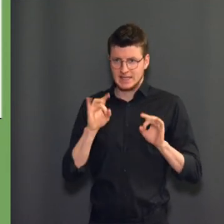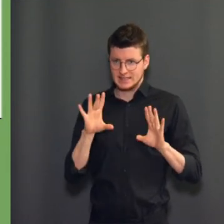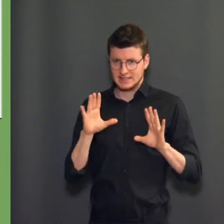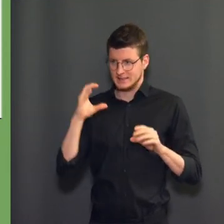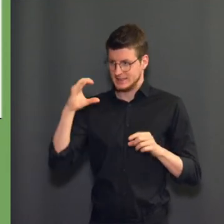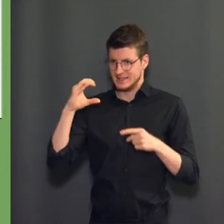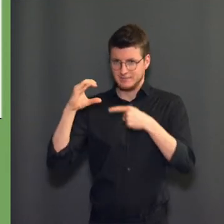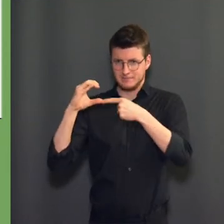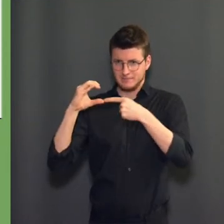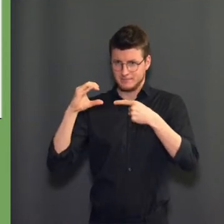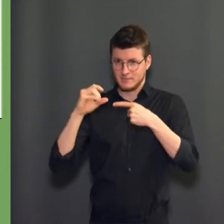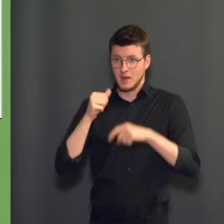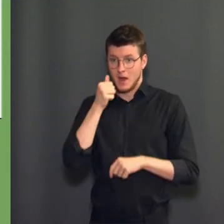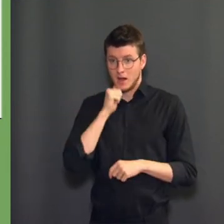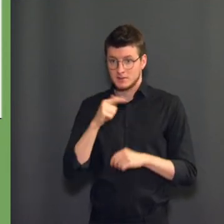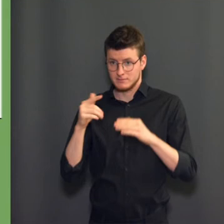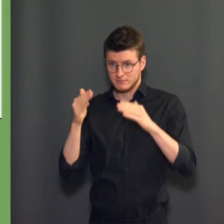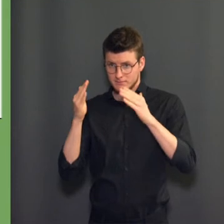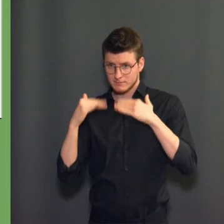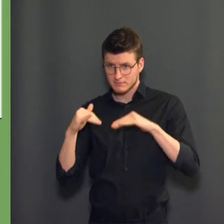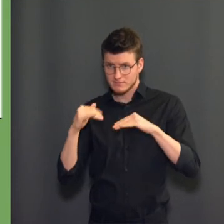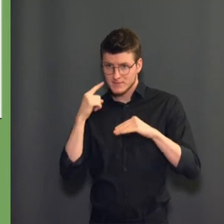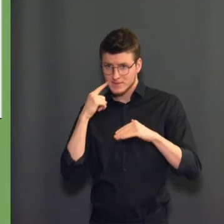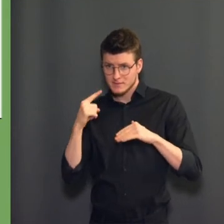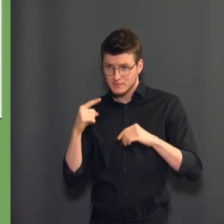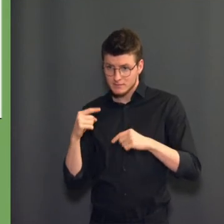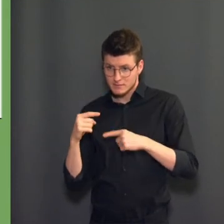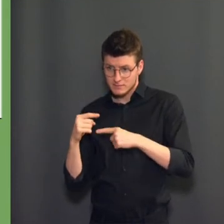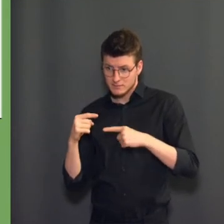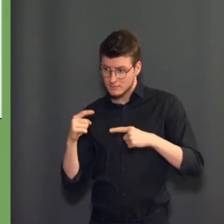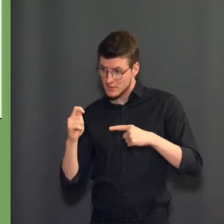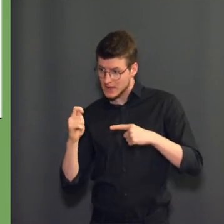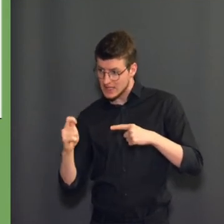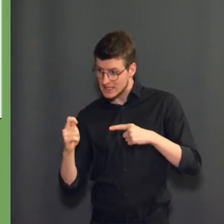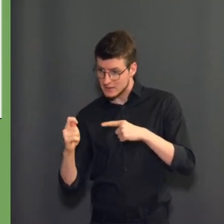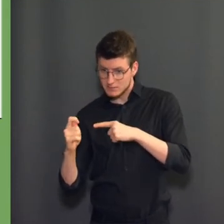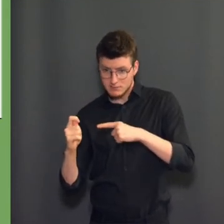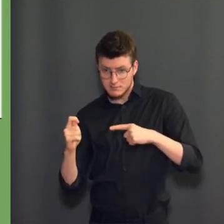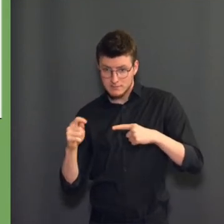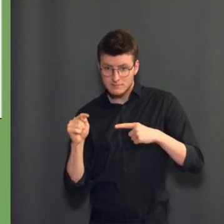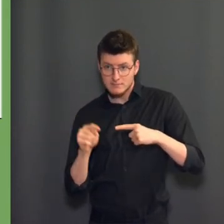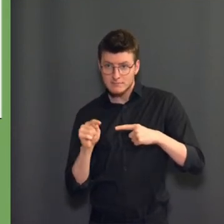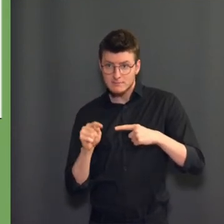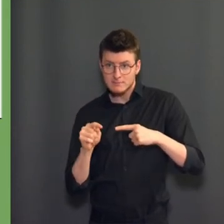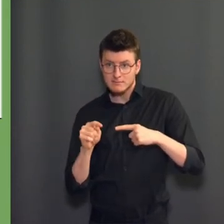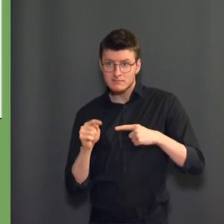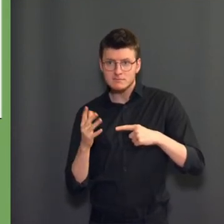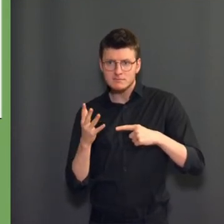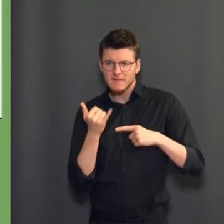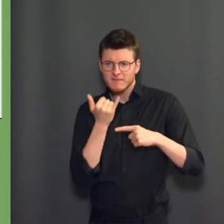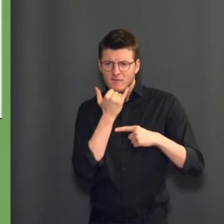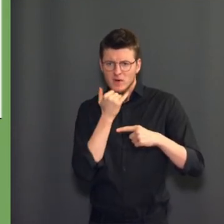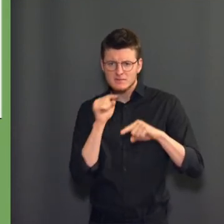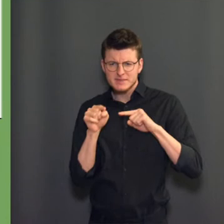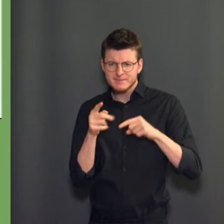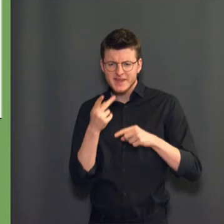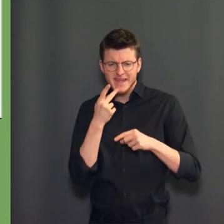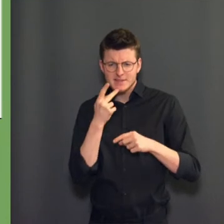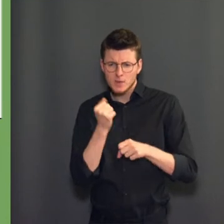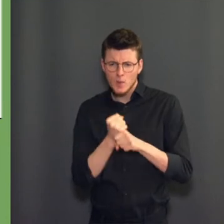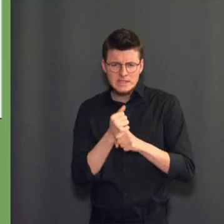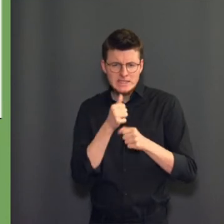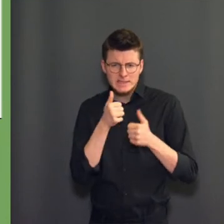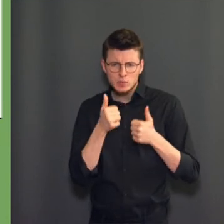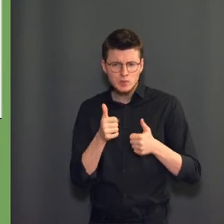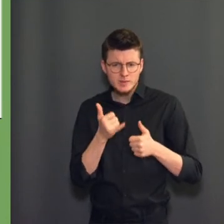van de T is zelfs een ongeldig resultaat. Dan heeft de test niet gewerkt. Au fond komt het erop neer bij